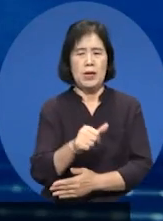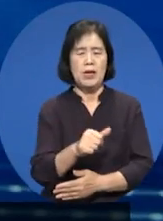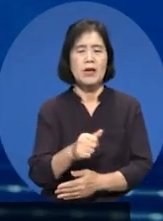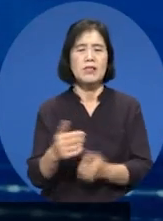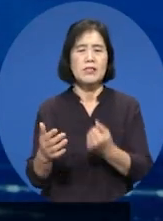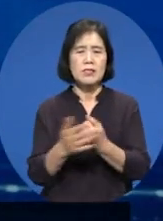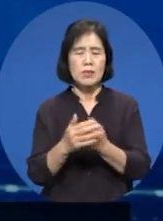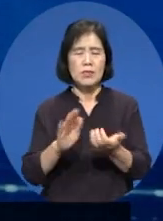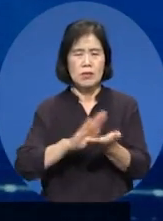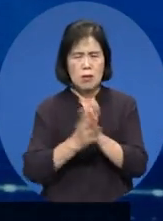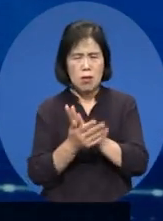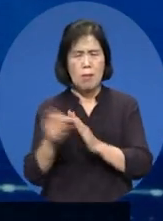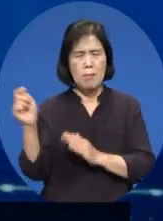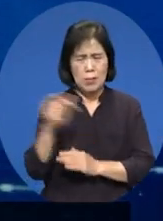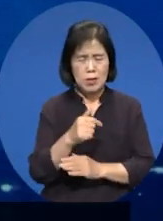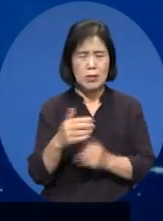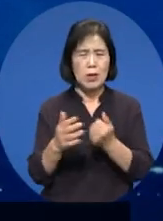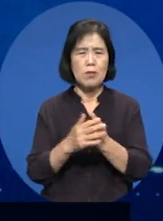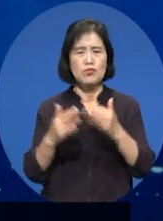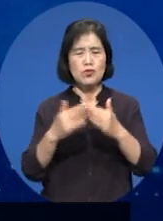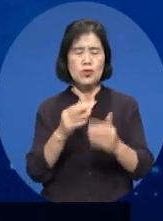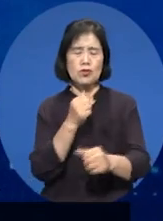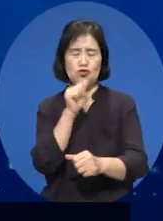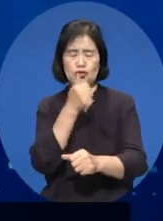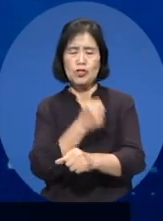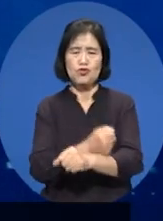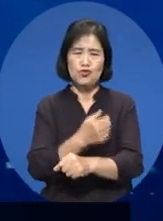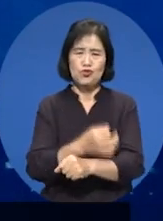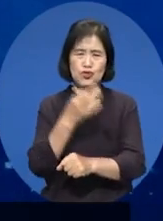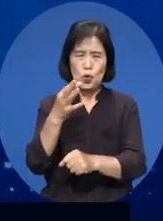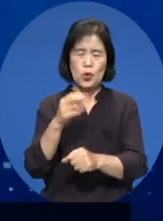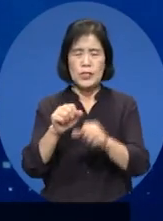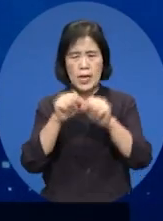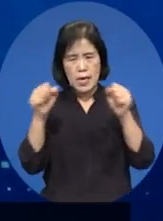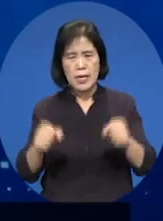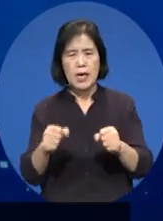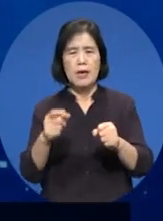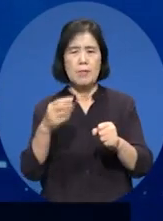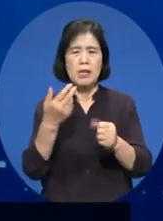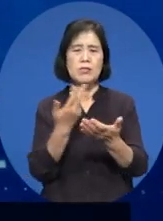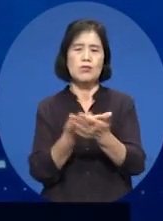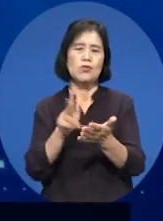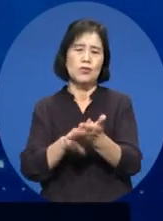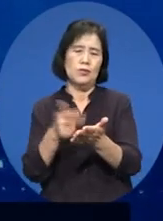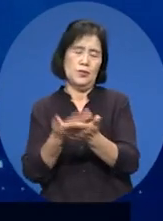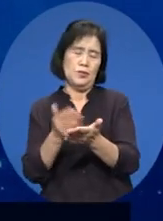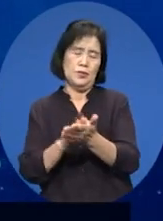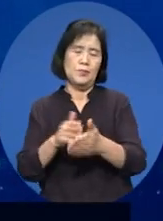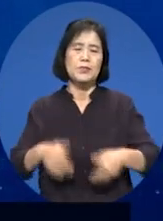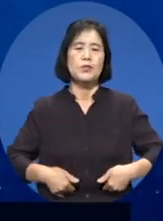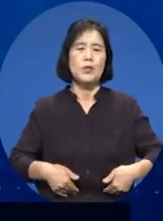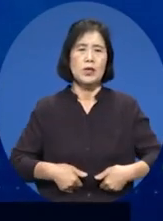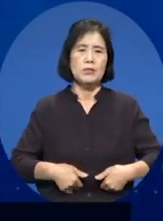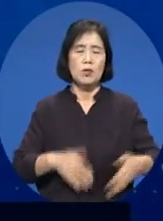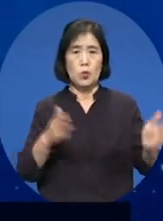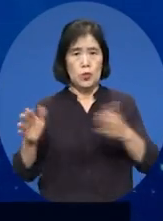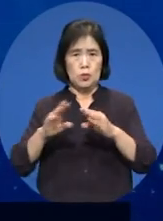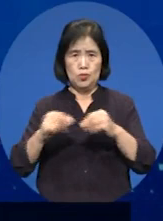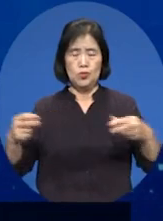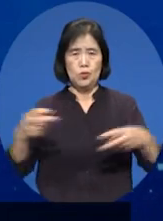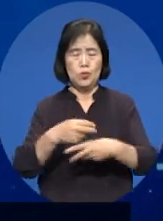부동산 중개 수수료 같은 체계 뭐 여러 가지 또 상당히 또 손봐야 된다는 얘기도 많이 나오고 있는 가운데 오늘